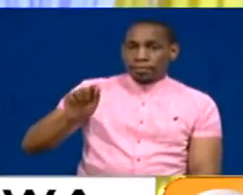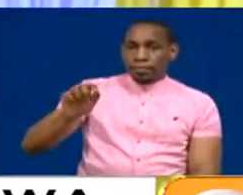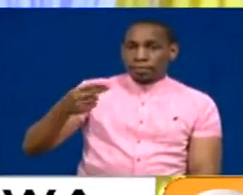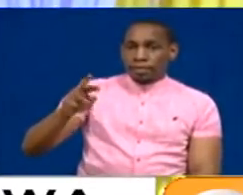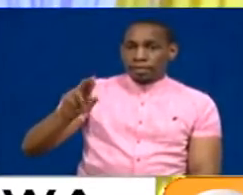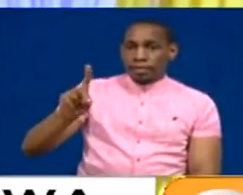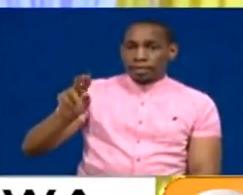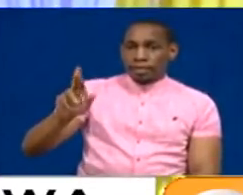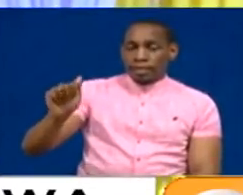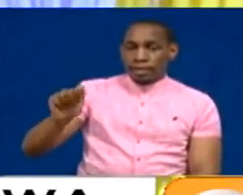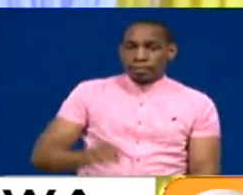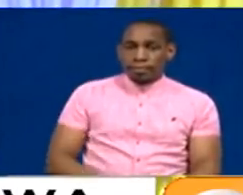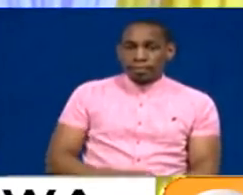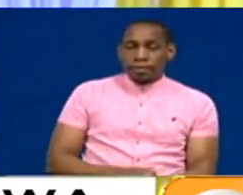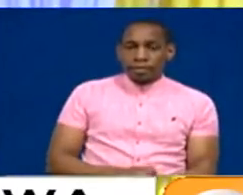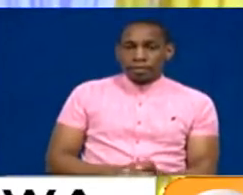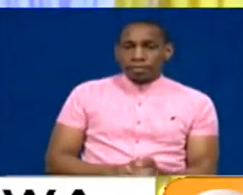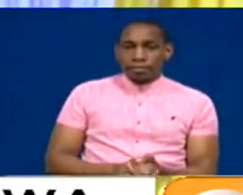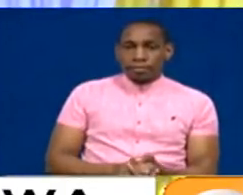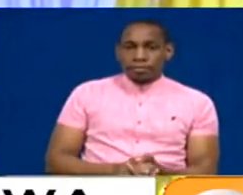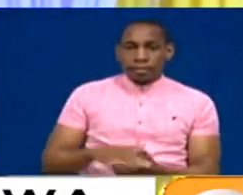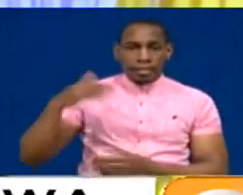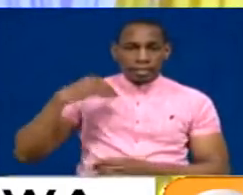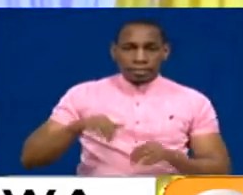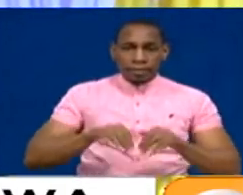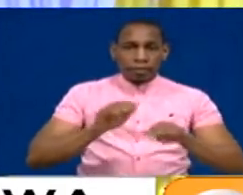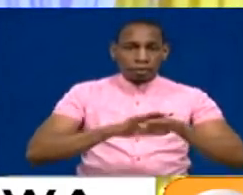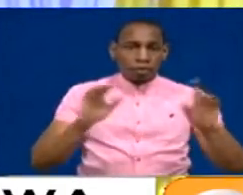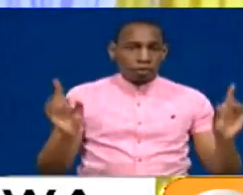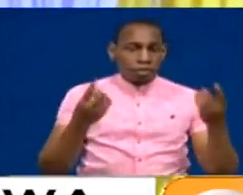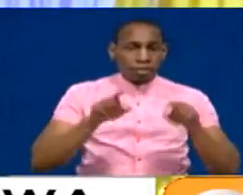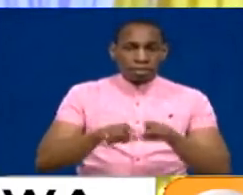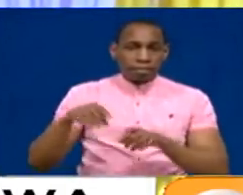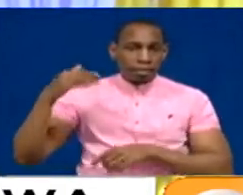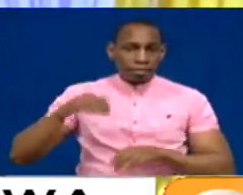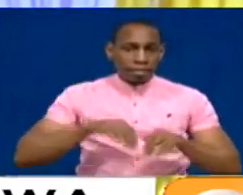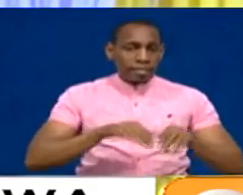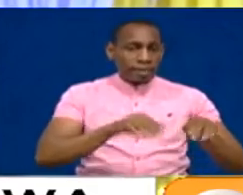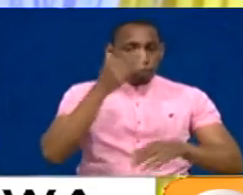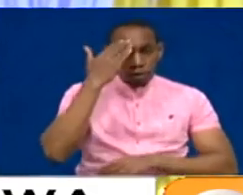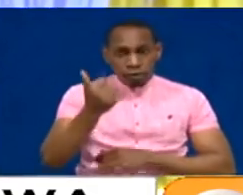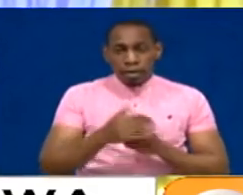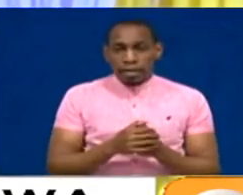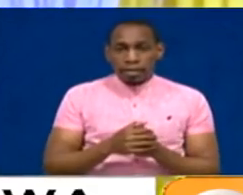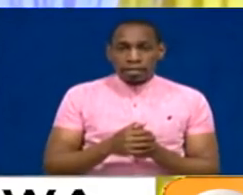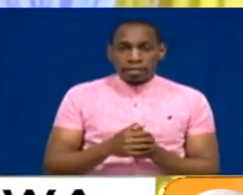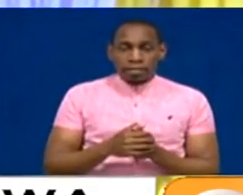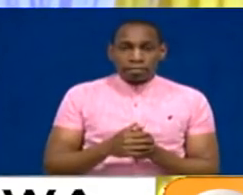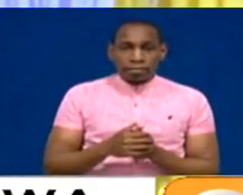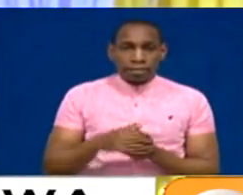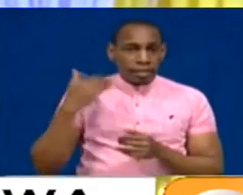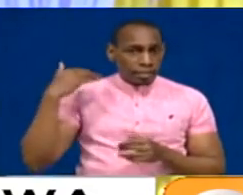sheep follow the good shepherd, and they follow him out of the